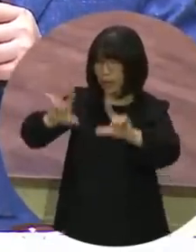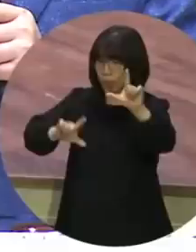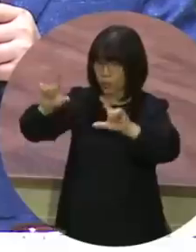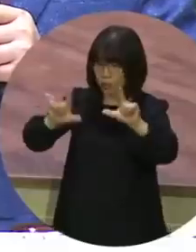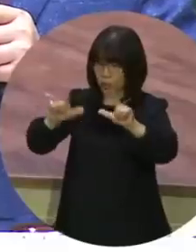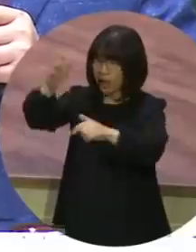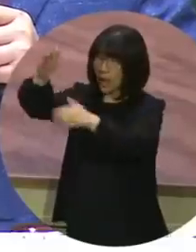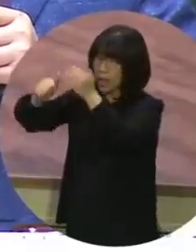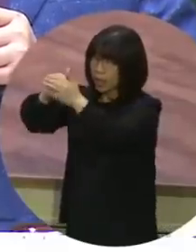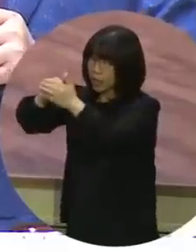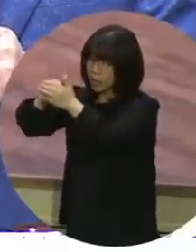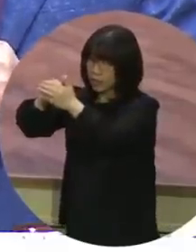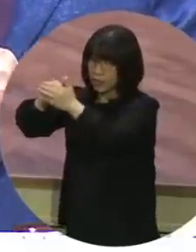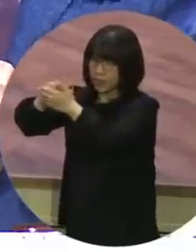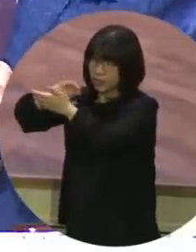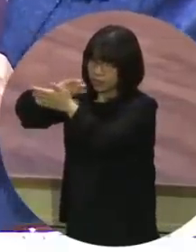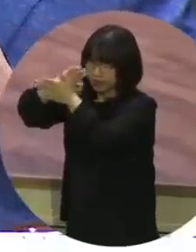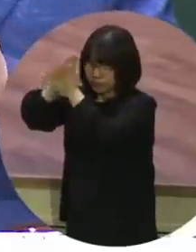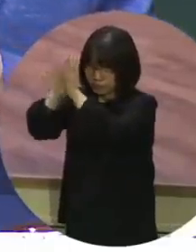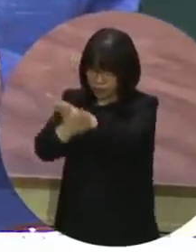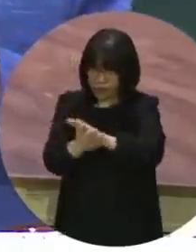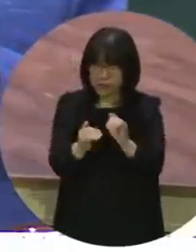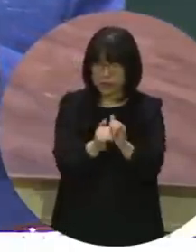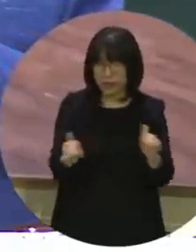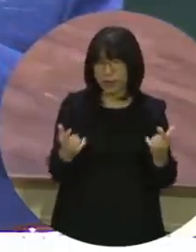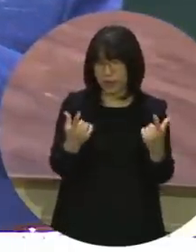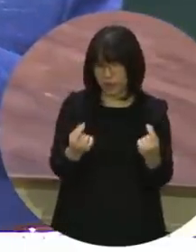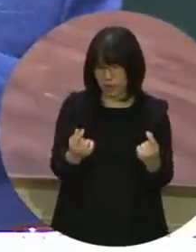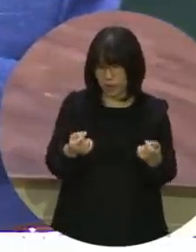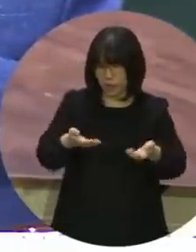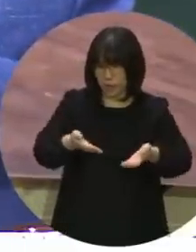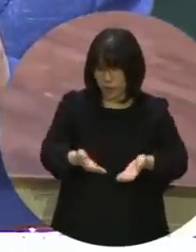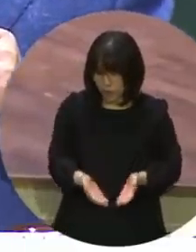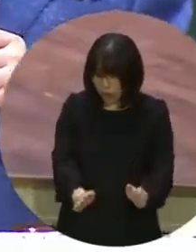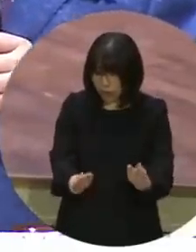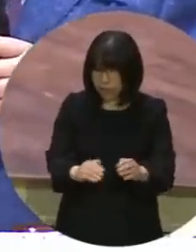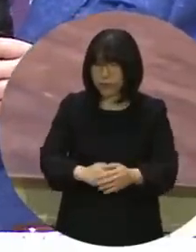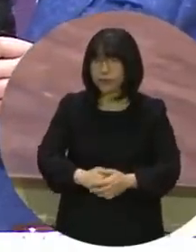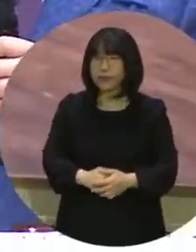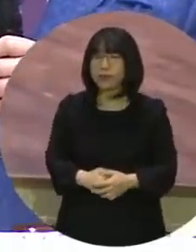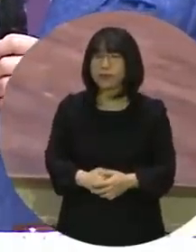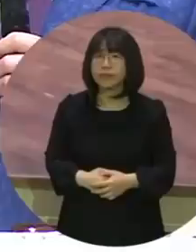하나님이 사람과 같이 되셨고 그 정도가 아니에요.